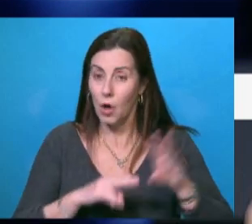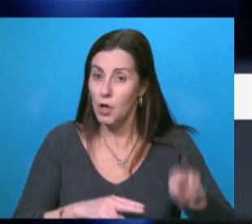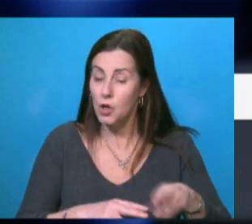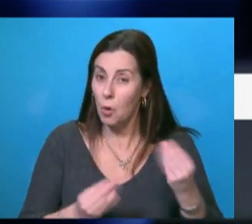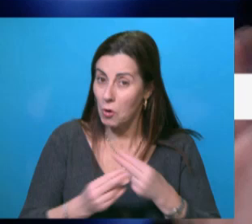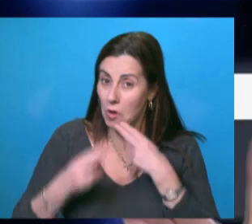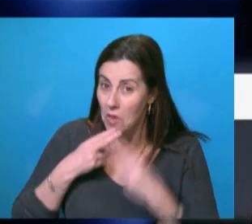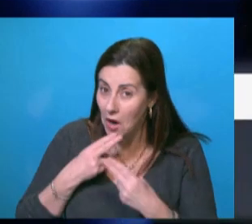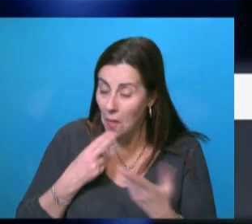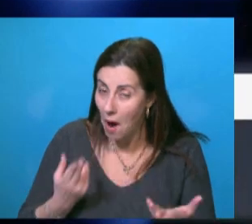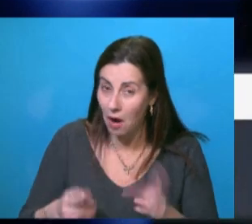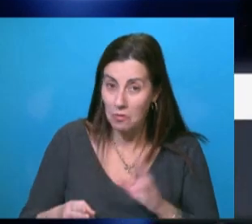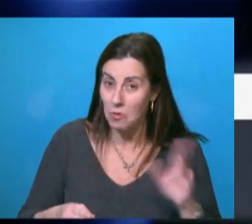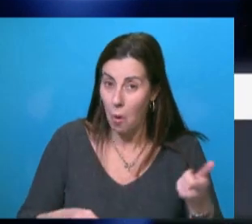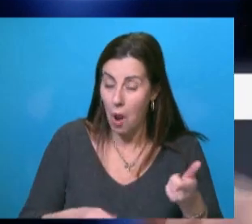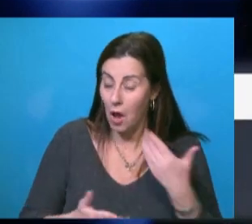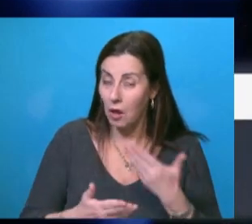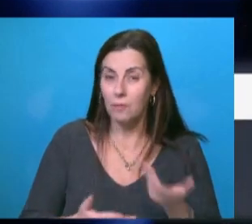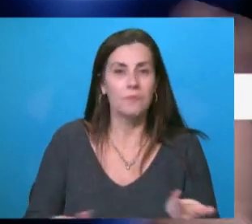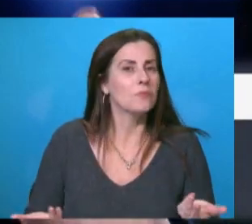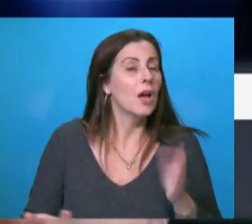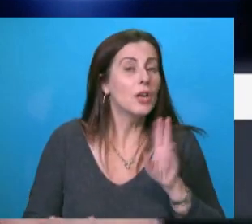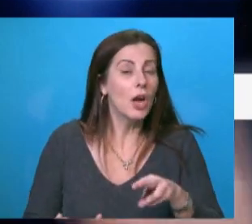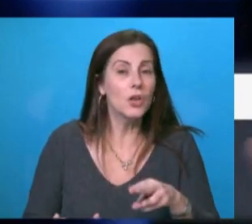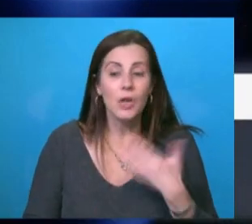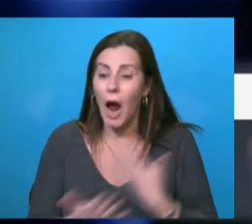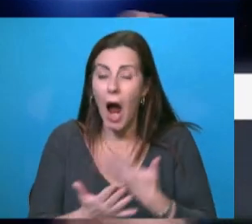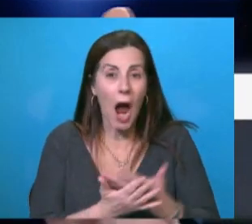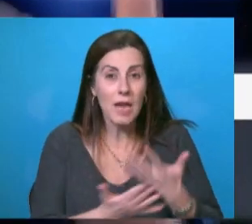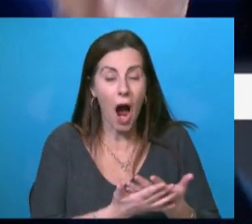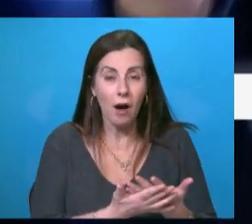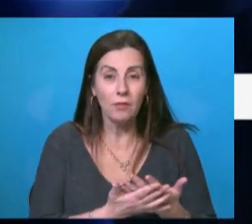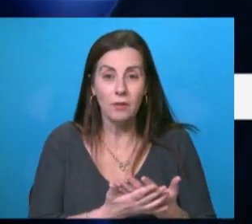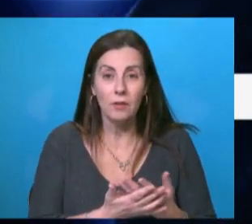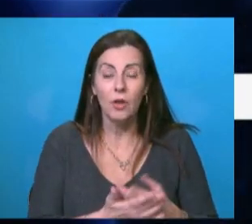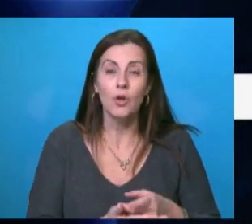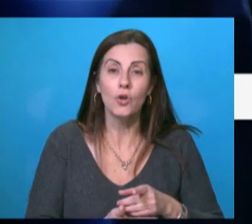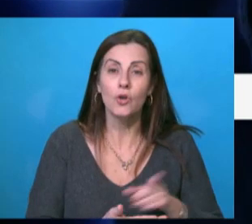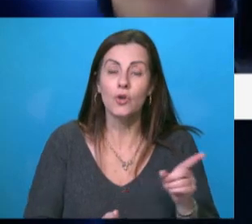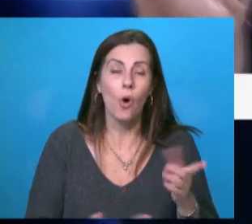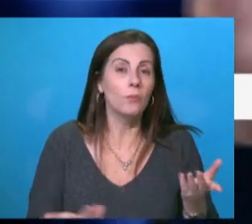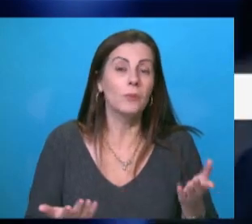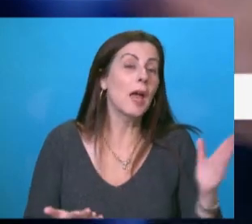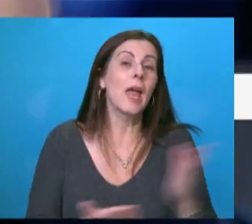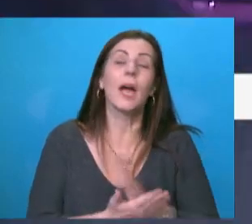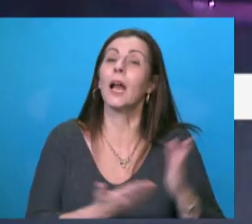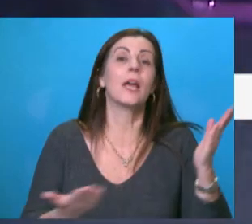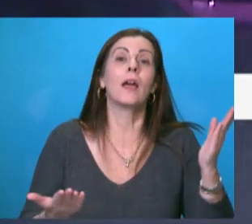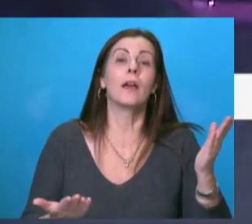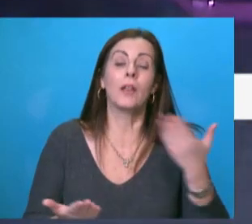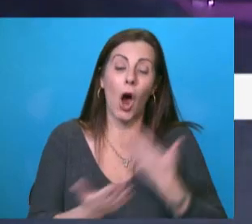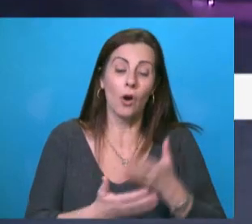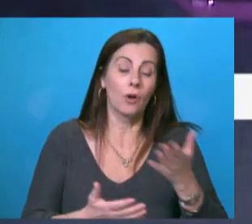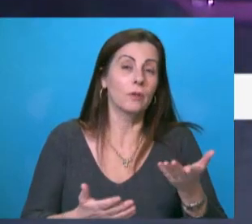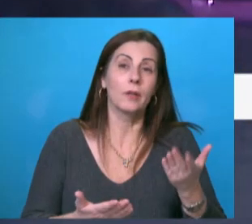היועץ, עם ראש הממשלה? האם יש ראיה מנצחת שהוא החליט יום אחד באיזה חשקת ליל